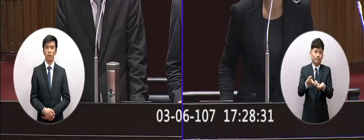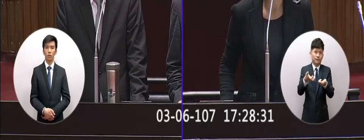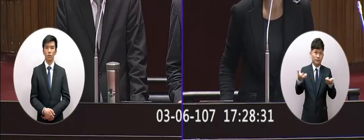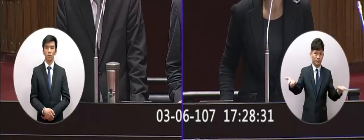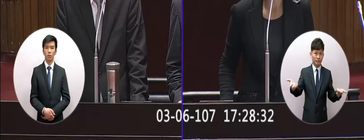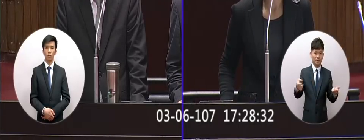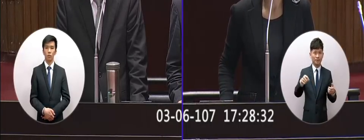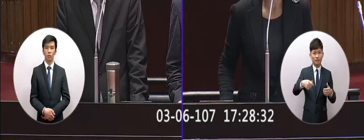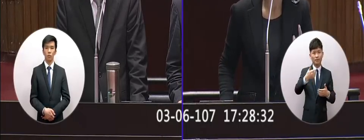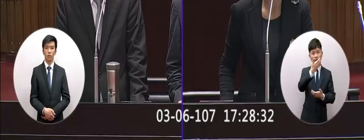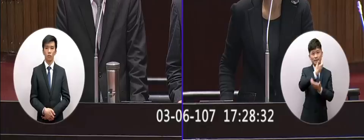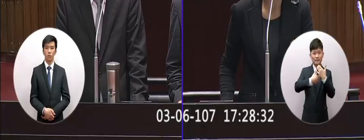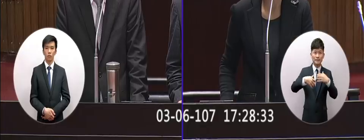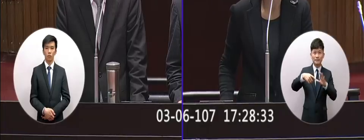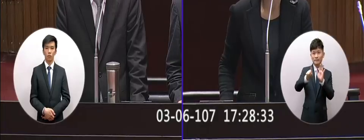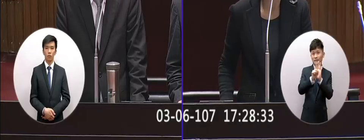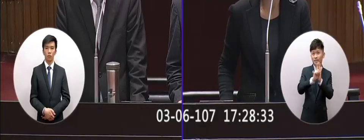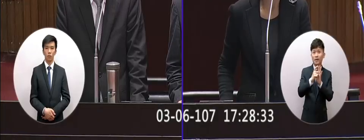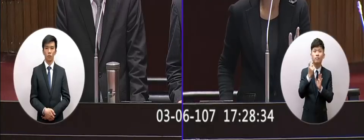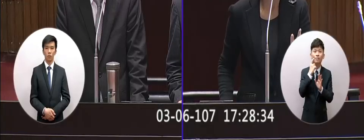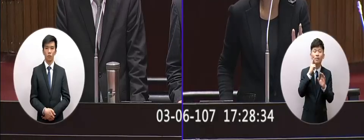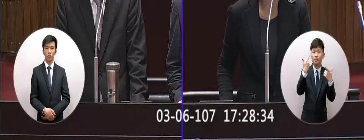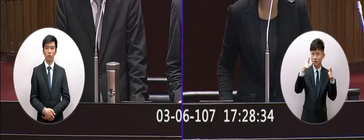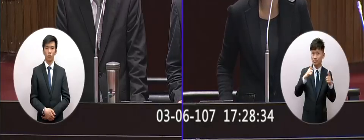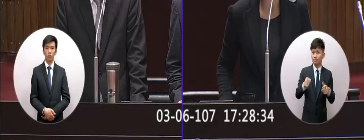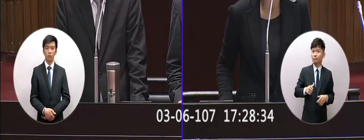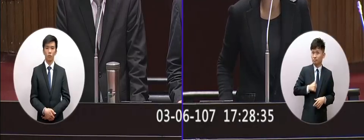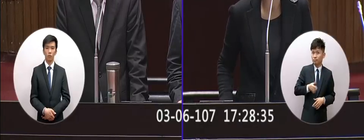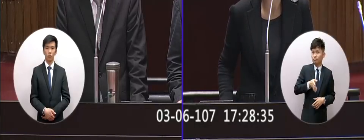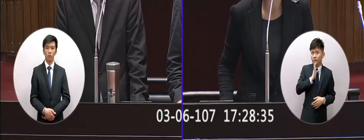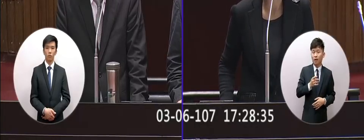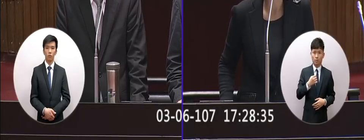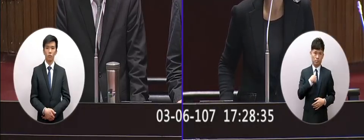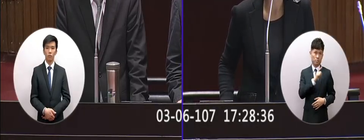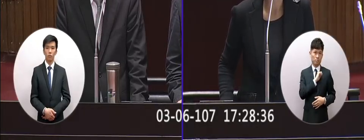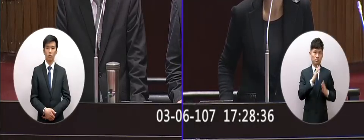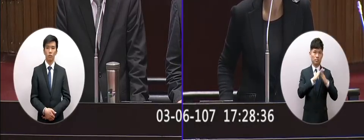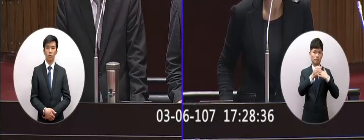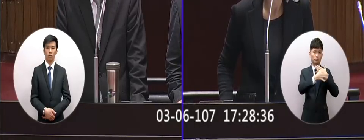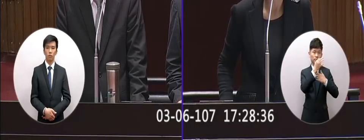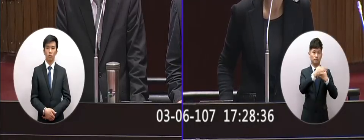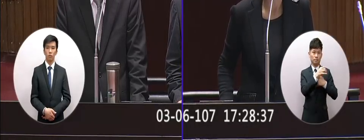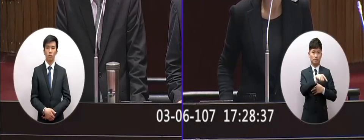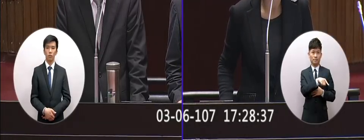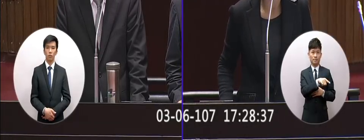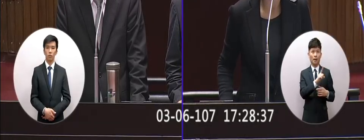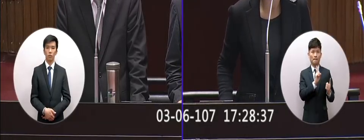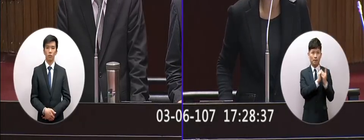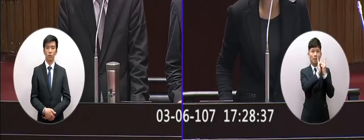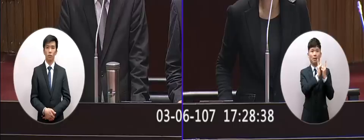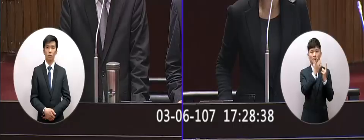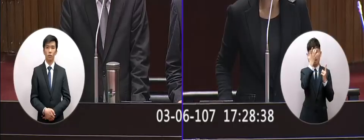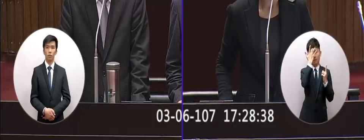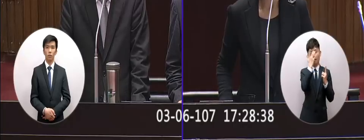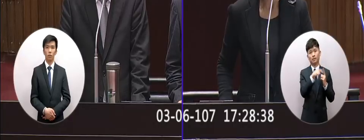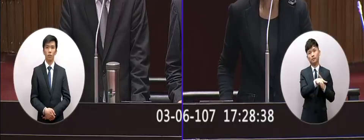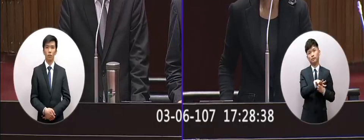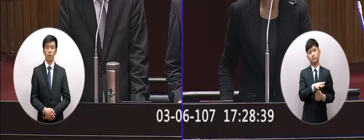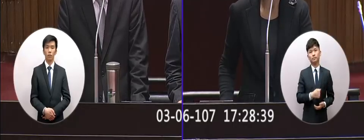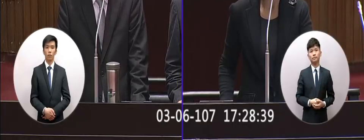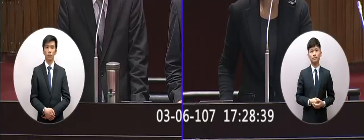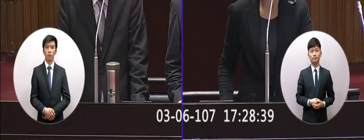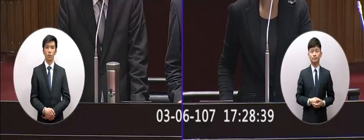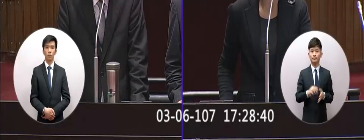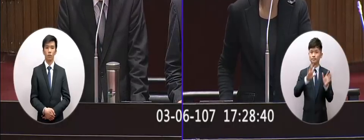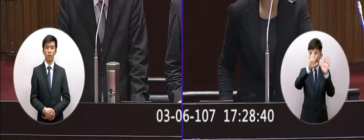是连续剧，这是真真实实，包括我自己的亲人的经验里面就有这样子的问题。所以